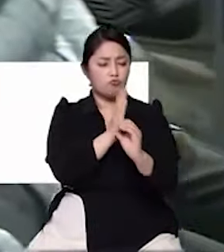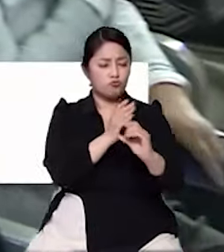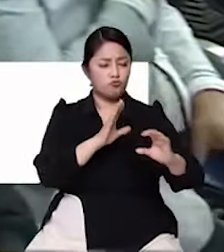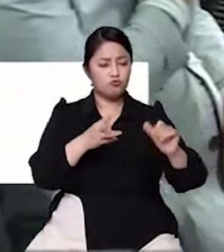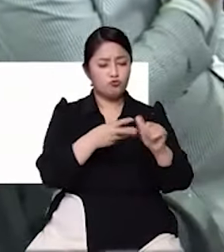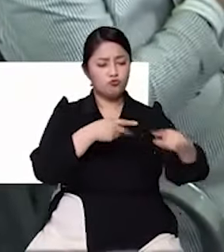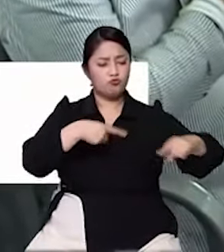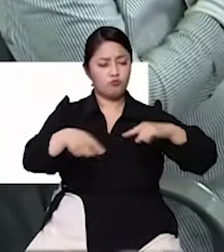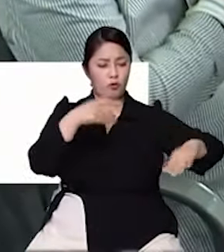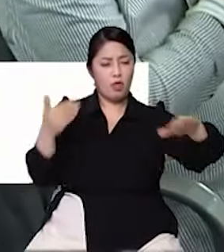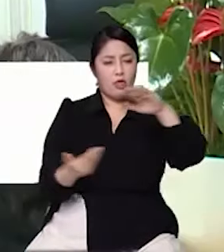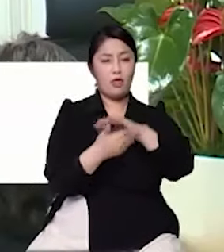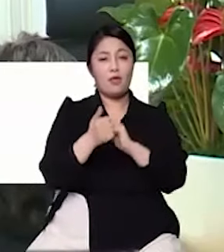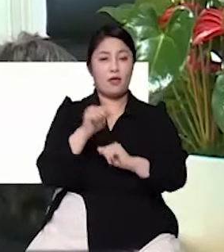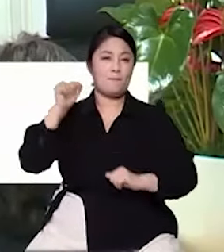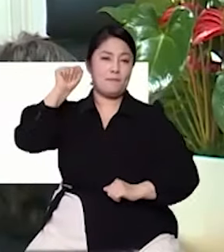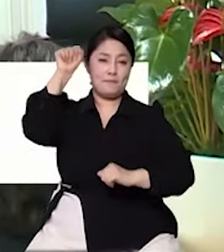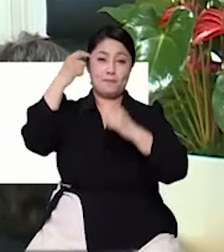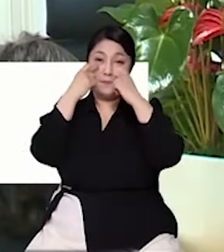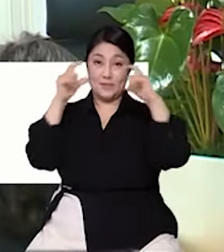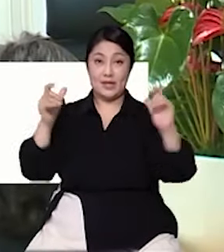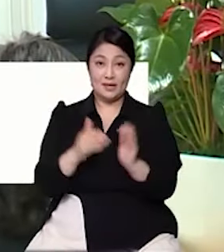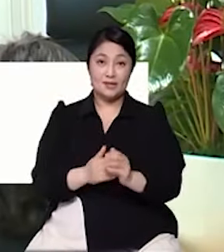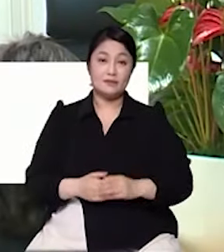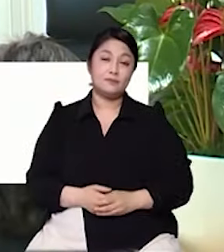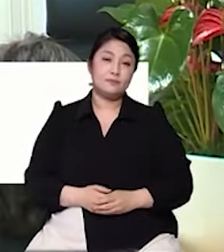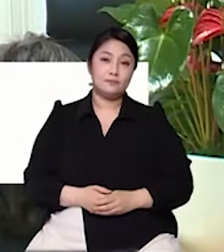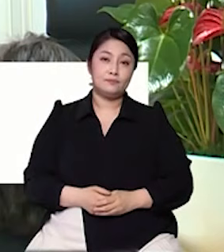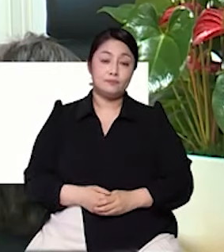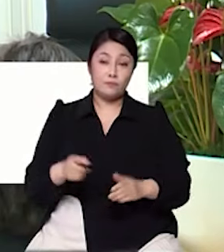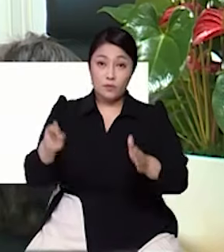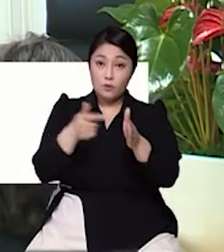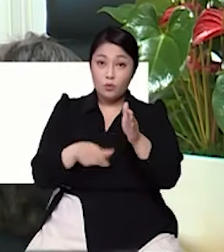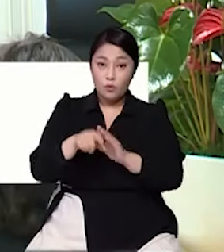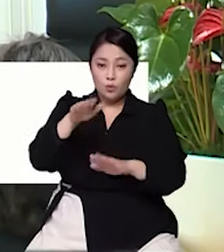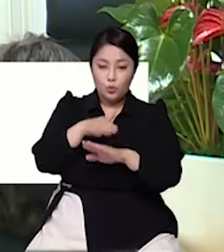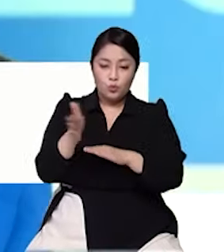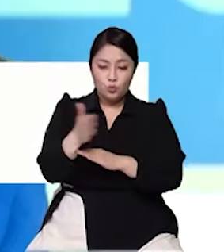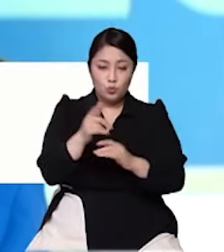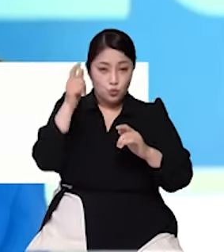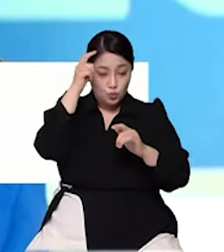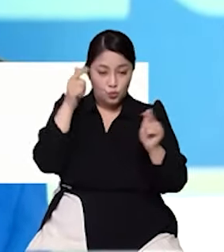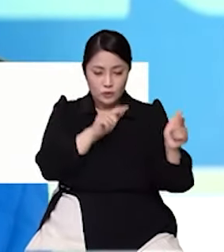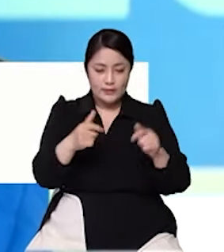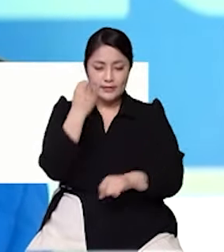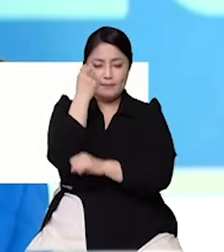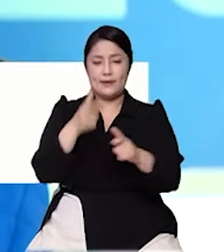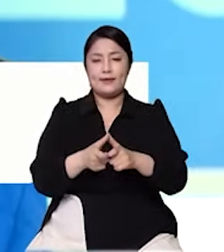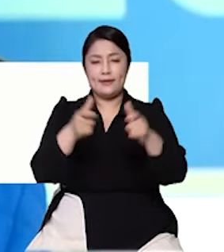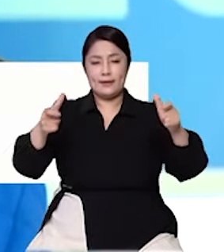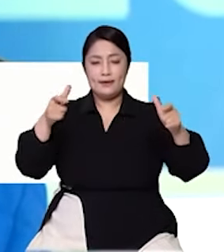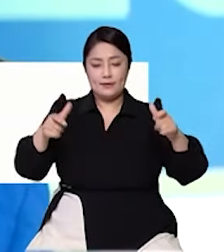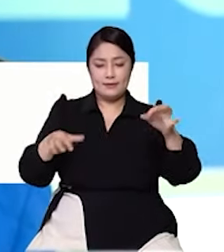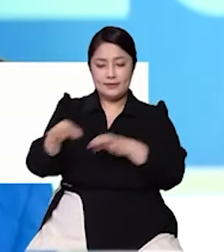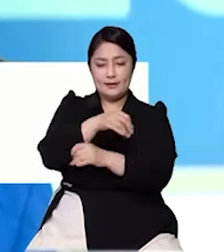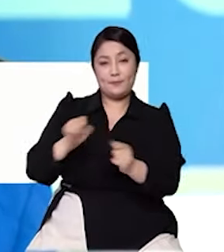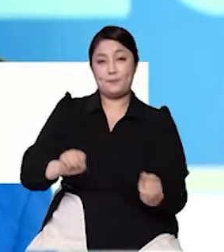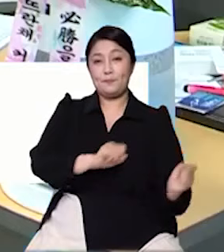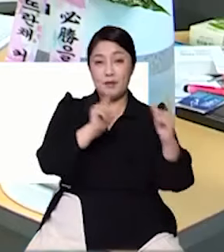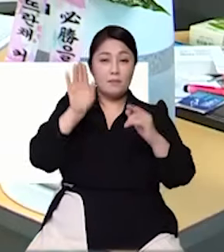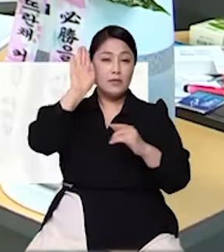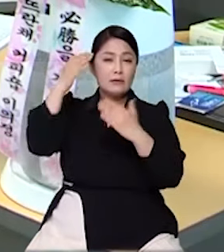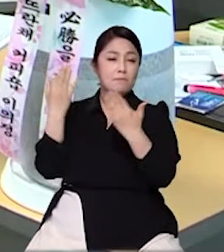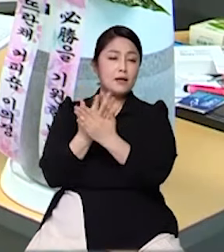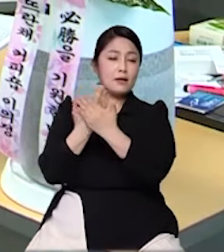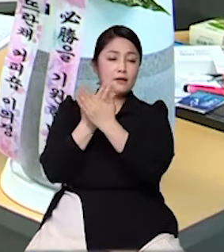군정을 실현하겠다 고 출마 포부를 밝혔습니다 이를 위해 농 수 축산업 의 기반 강화 분명 상권 회복 미래